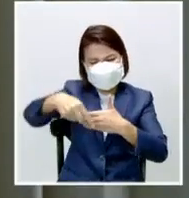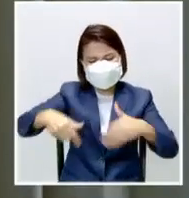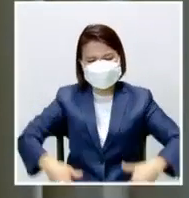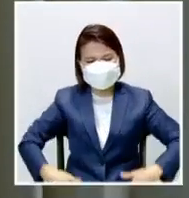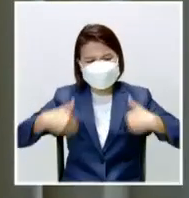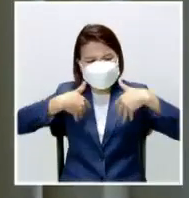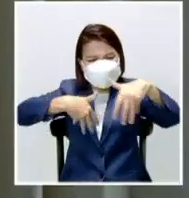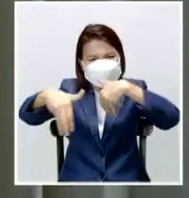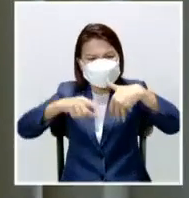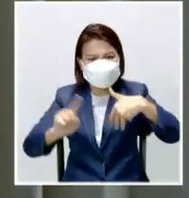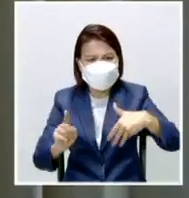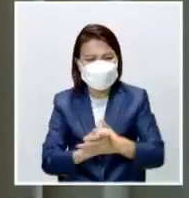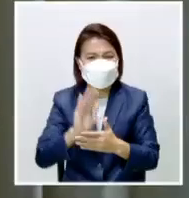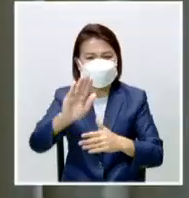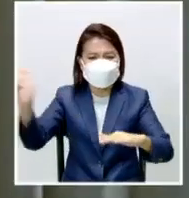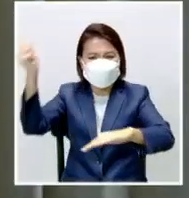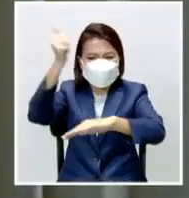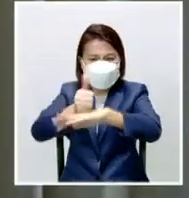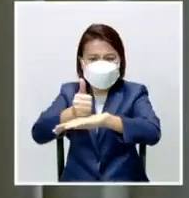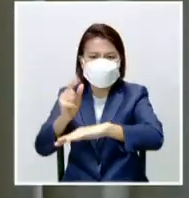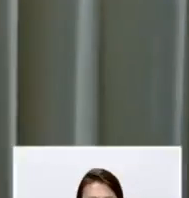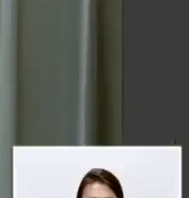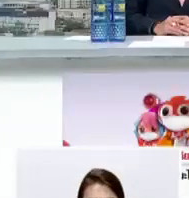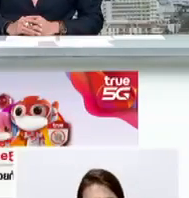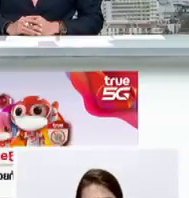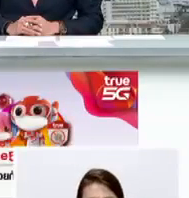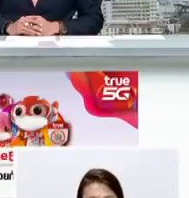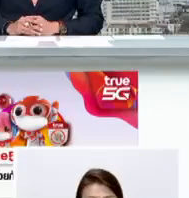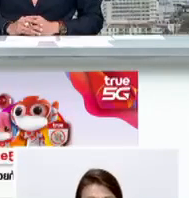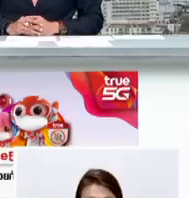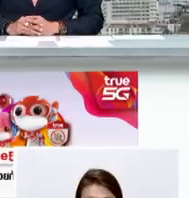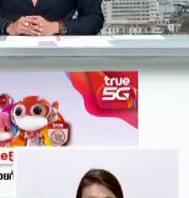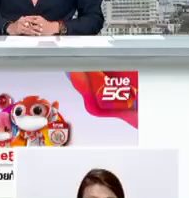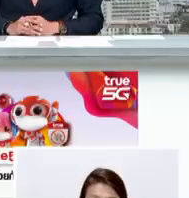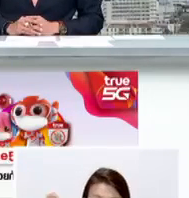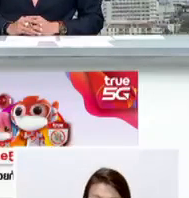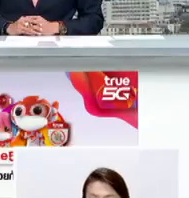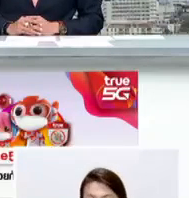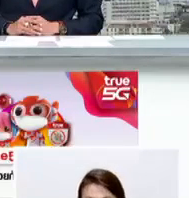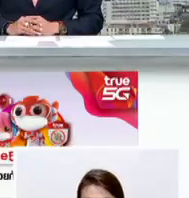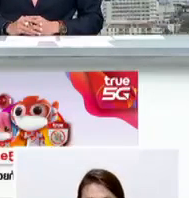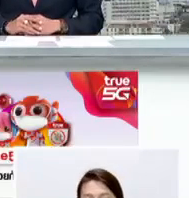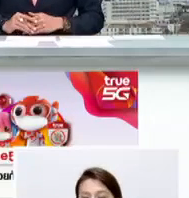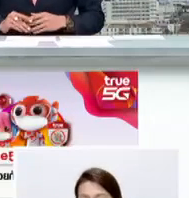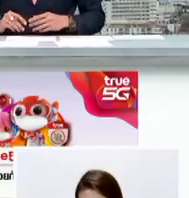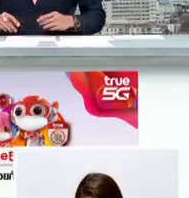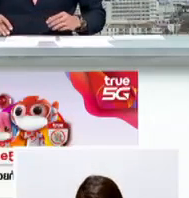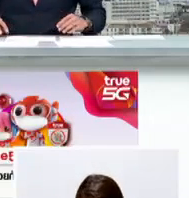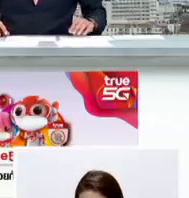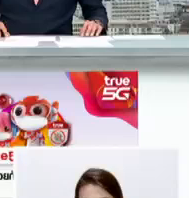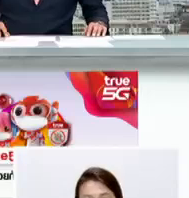ใต้ร่มเงาของตาลิบันยุคใหม่นะคะว่าจะแตกต่างจาก20ปีที่แล้วหรือไม่ค่ะ ค่ะ วันนี้ขอบคุณคุณสุภาพรมาก